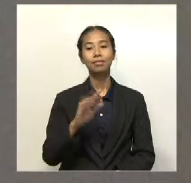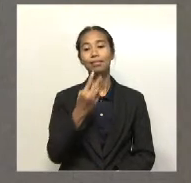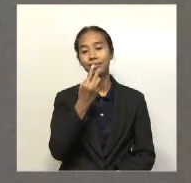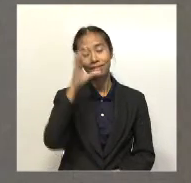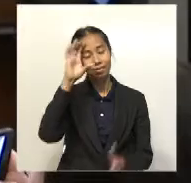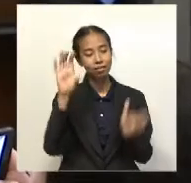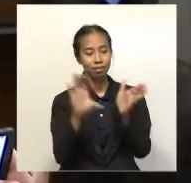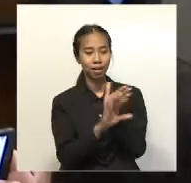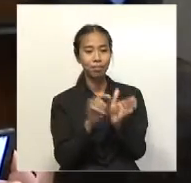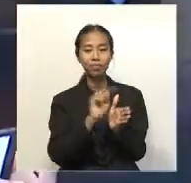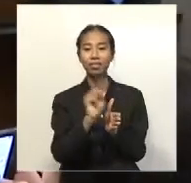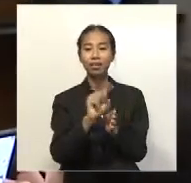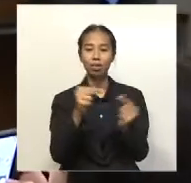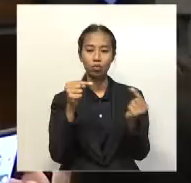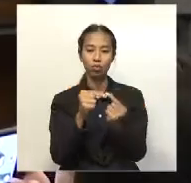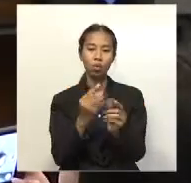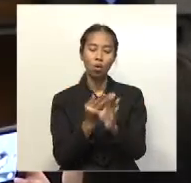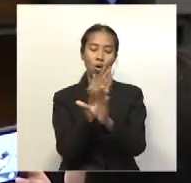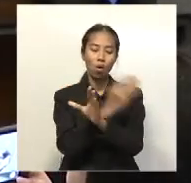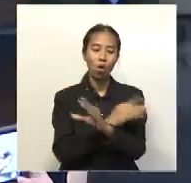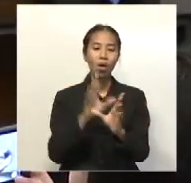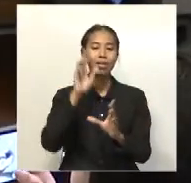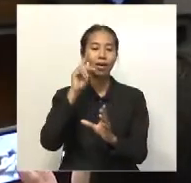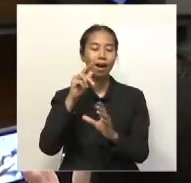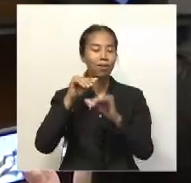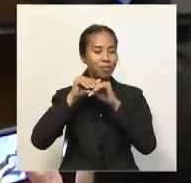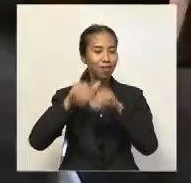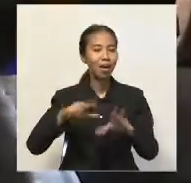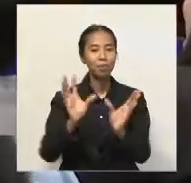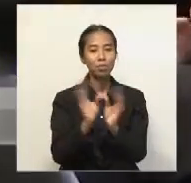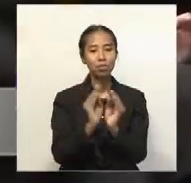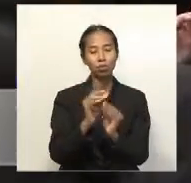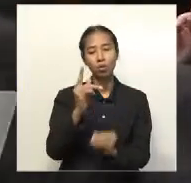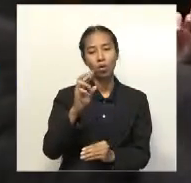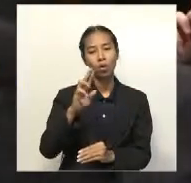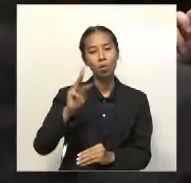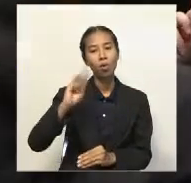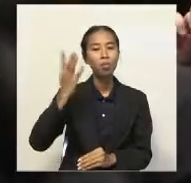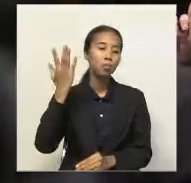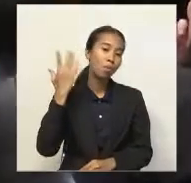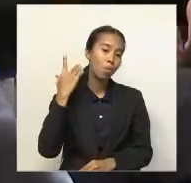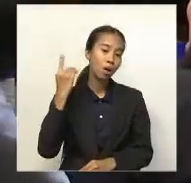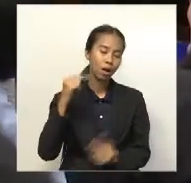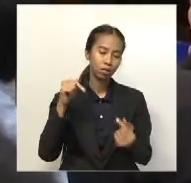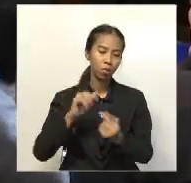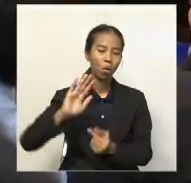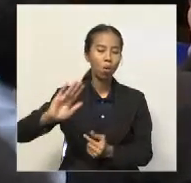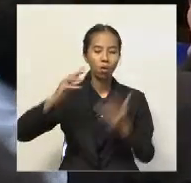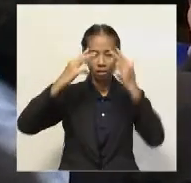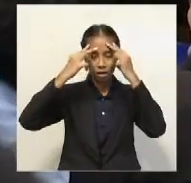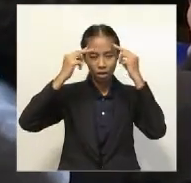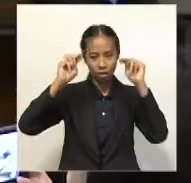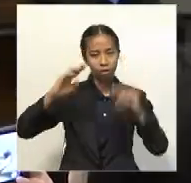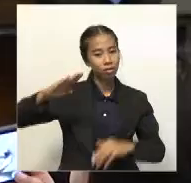ภาพที่เห็นนะครับก็เป็นบรรยากาศก่อนการแถลงข่าวผลการประชุมคณะรัฐมนตรีเมื่อวานนี้นะครับของท่านนายกรัฐม